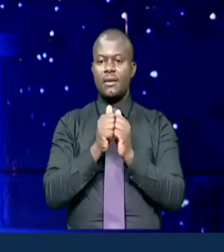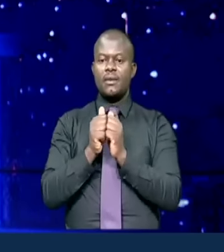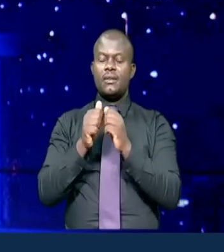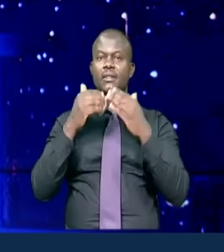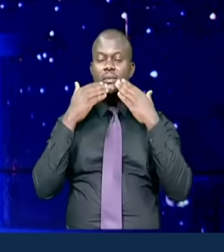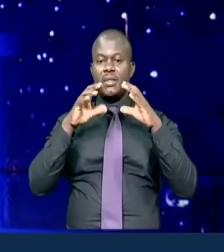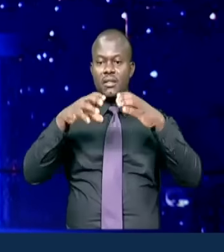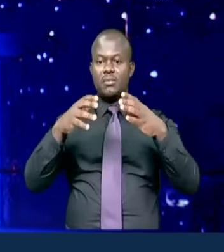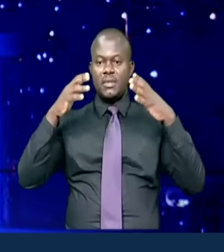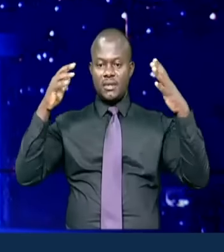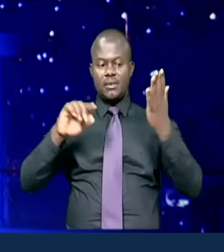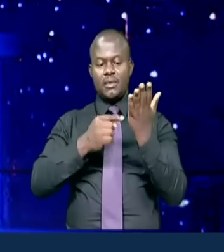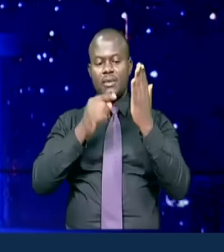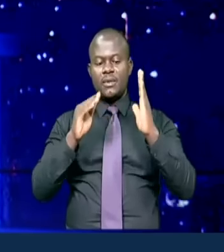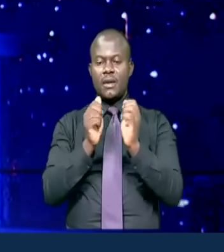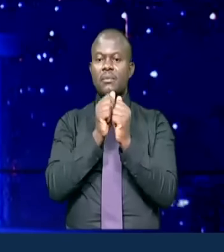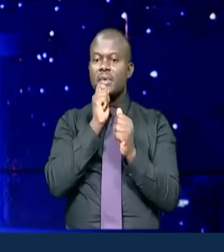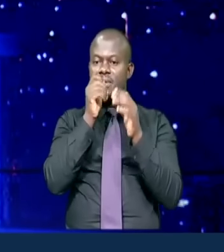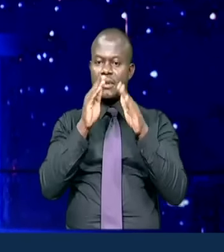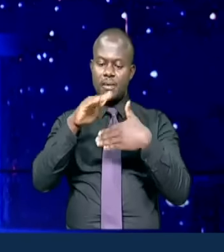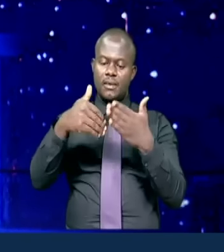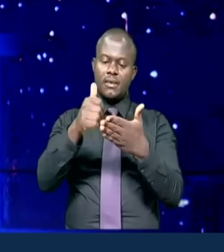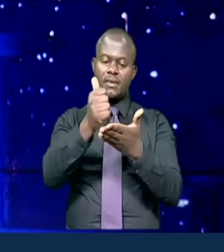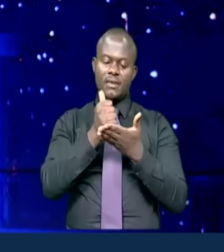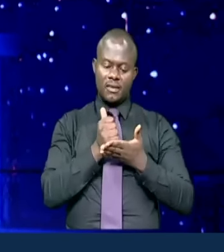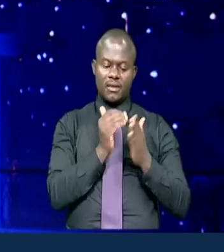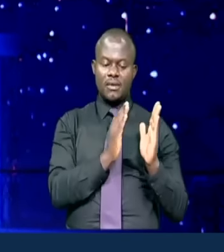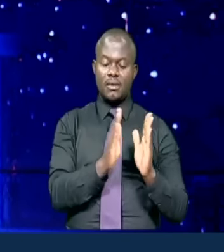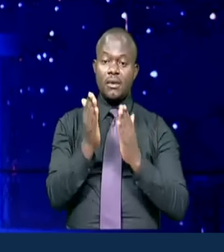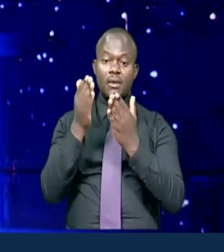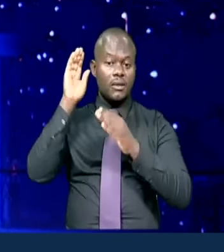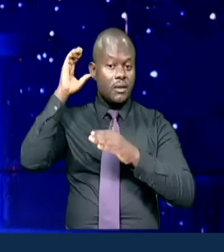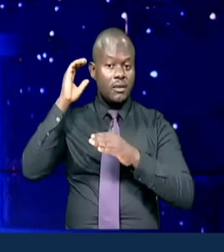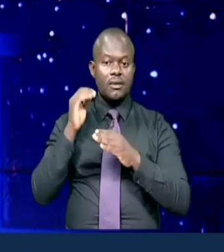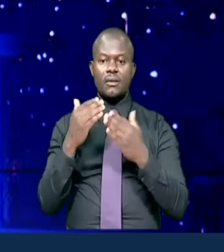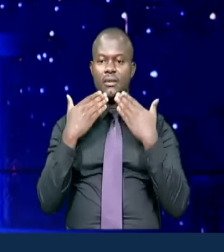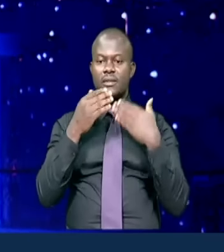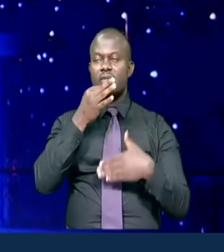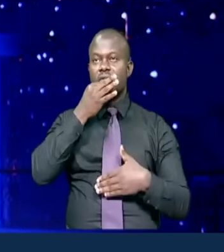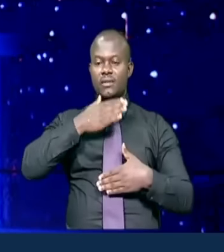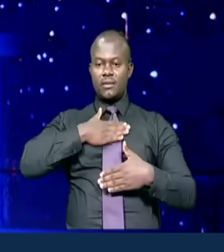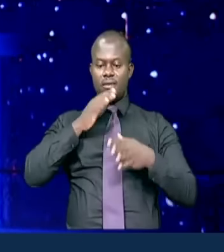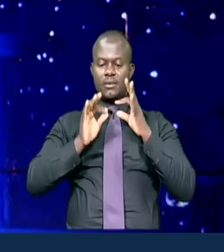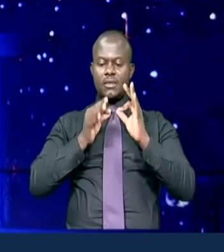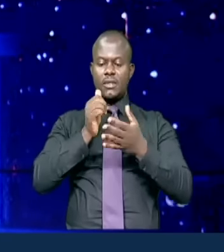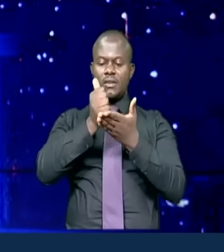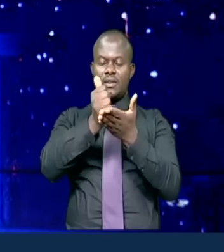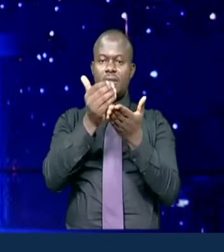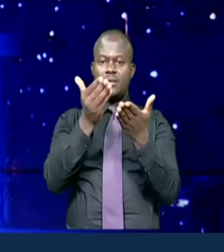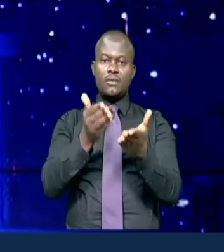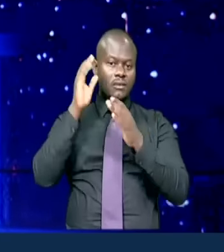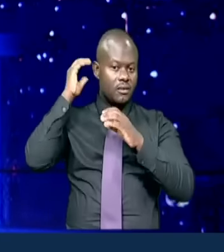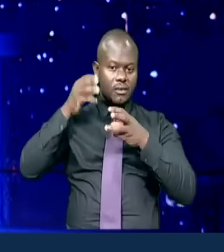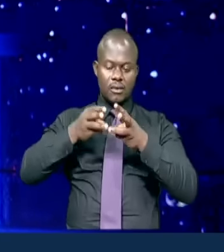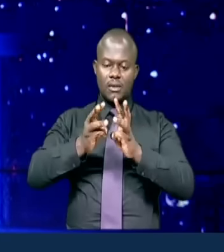ikipe ngari y'abatekinisiye ndetse n'abanyamakuru bafashije gutegura aya makuru, nshimire Fidele Zimbuto wamfashije kubagezaho aya makuru